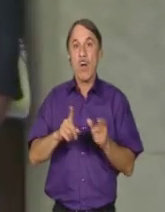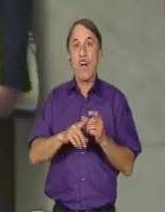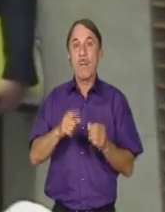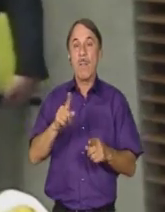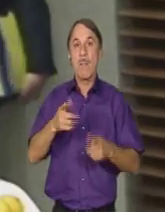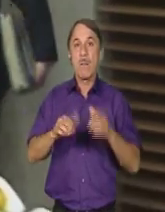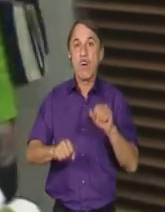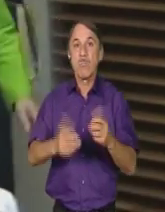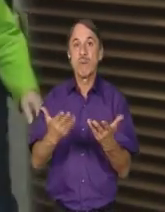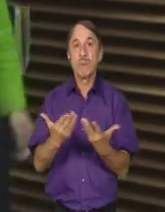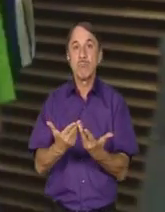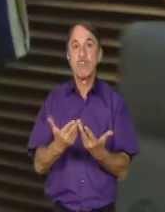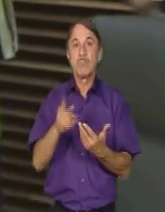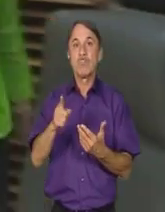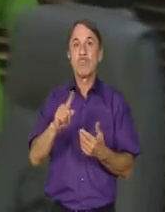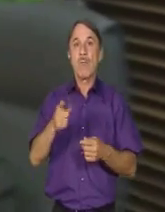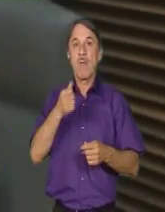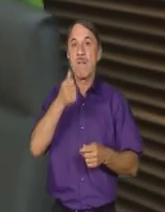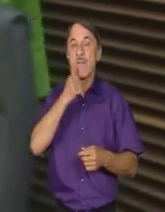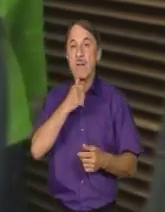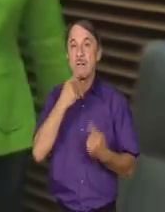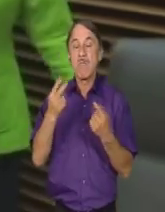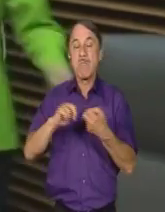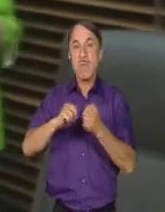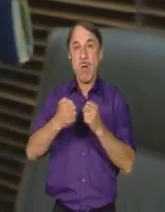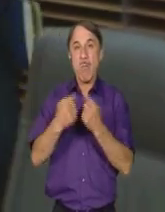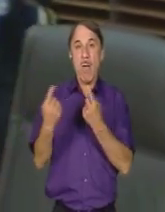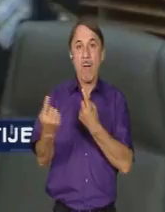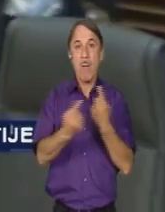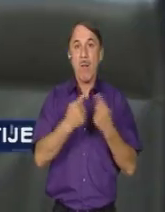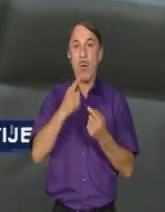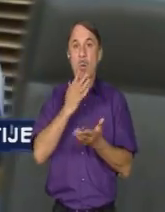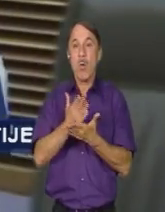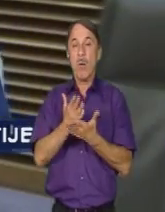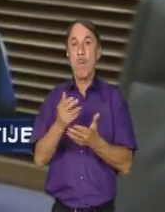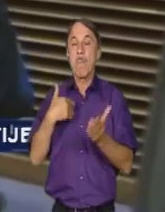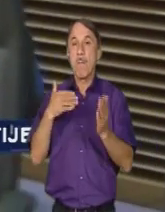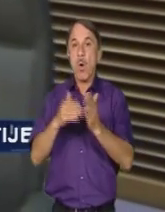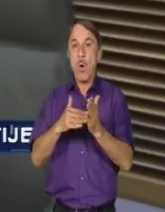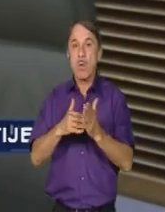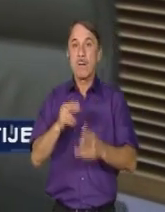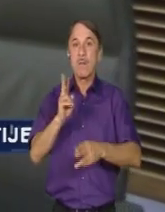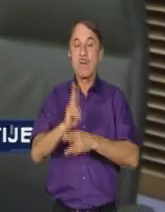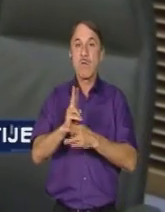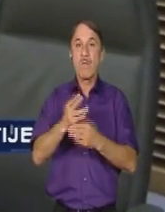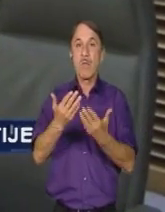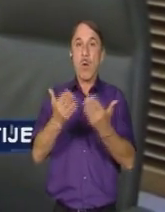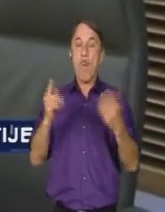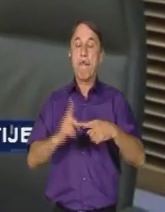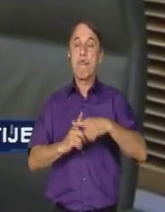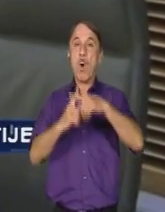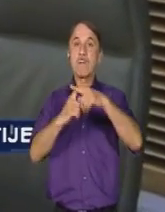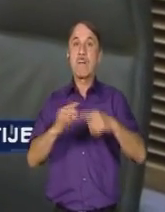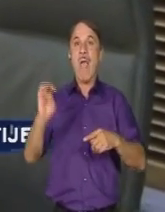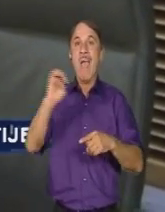smo nesposobni samostalno da uspostavimo ekonomsku stabilnost, kaže Maršićanin i dodaje da je potrebno državu graditi na